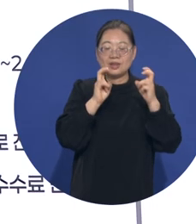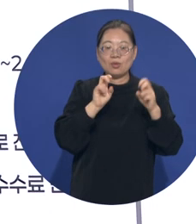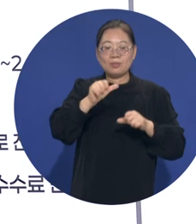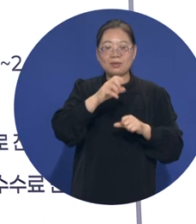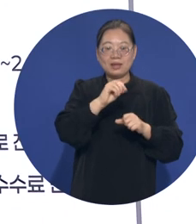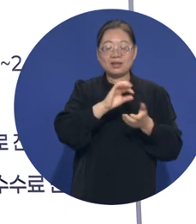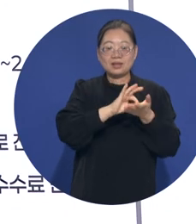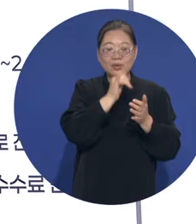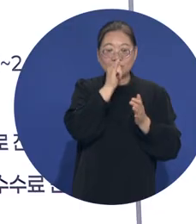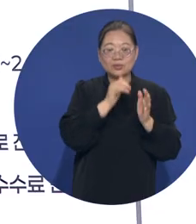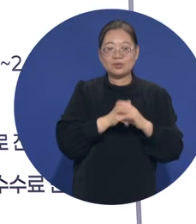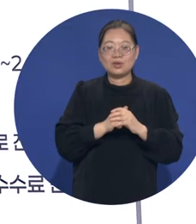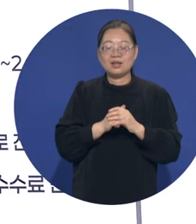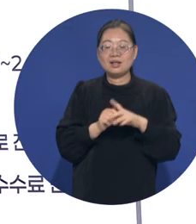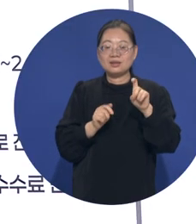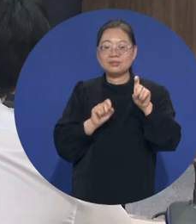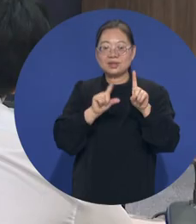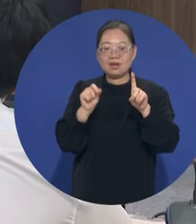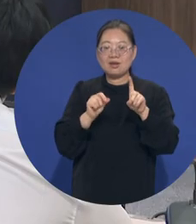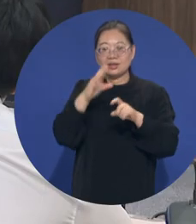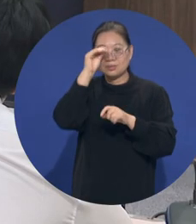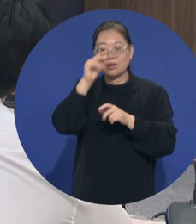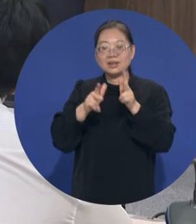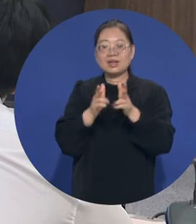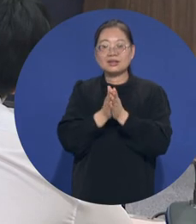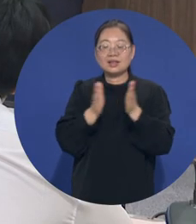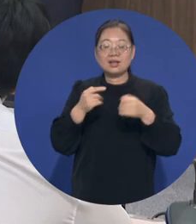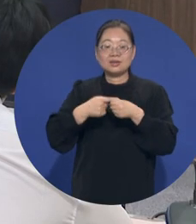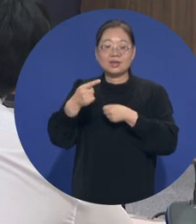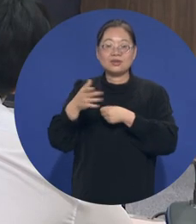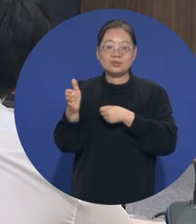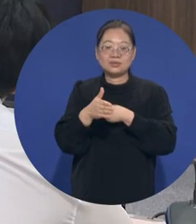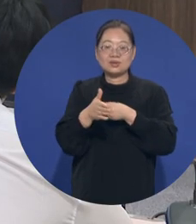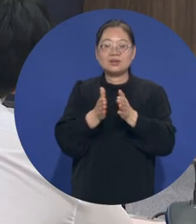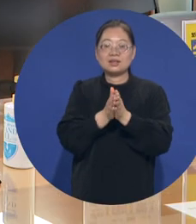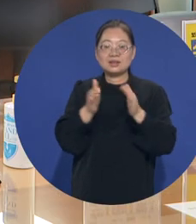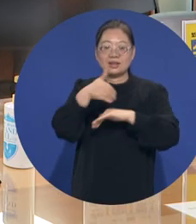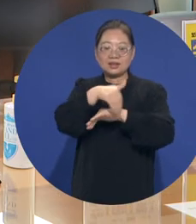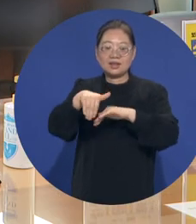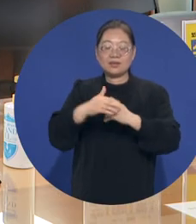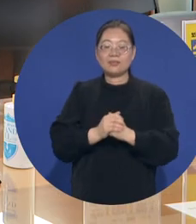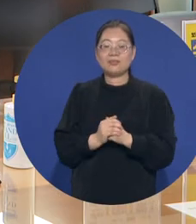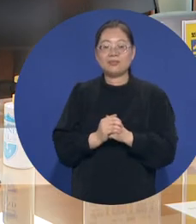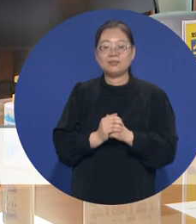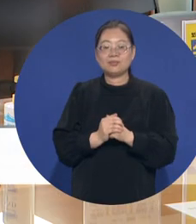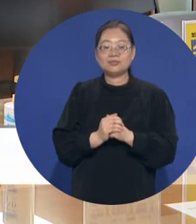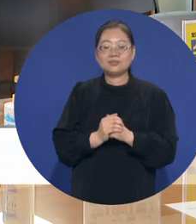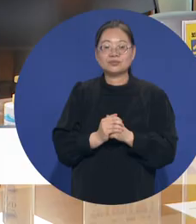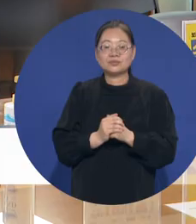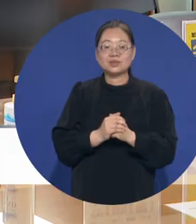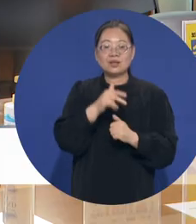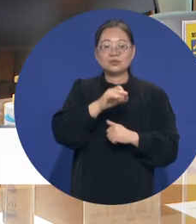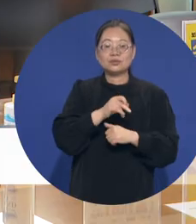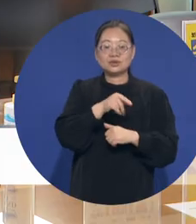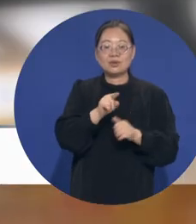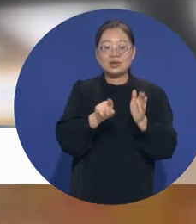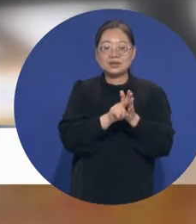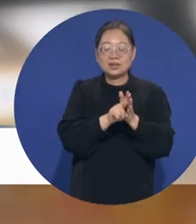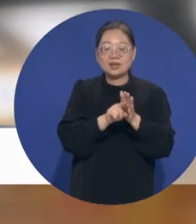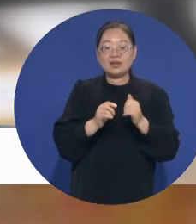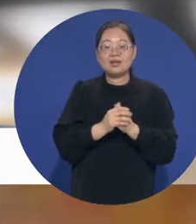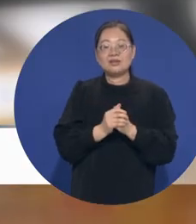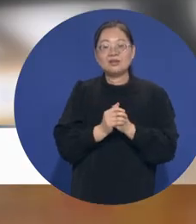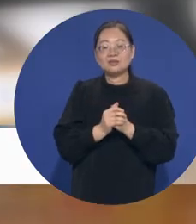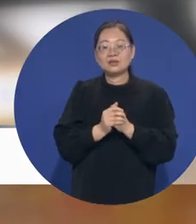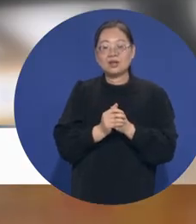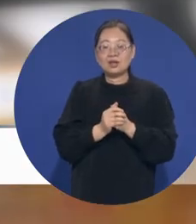있고 오는 11월 시범 사업을 시작해 내년부터 본격적으로 시행할 예정입니다. 중저신용 소상공인 부채 상환 연장 특례